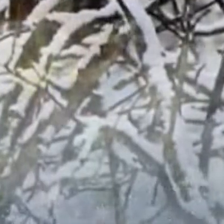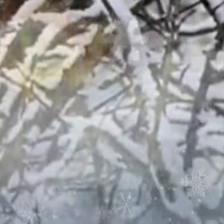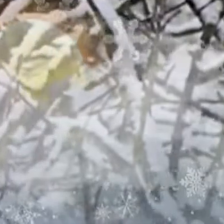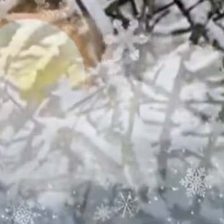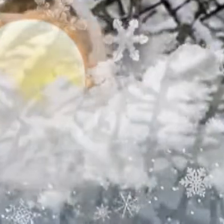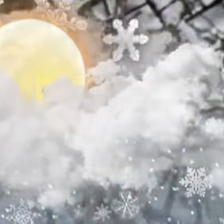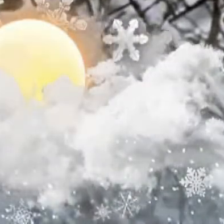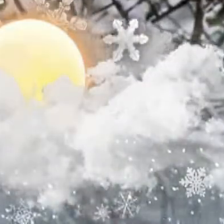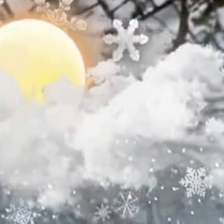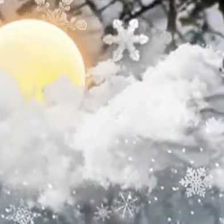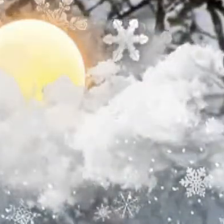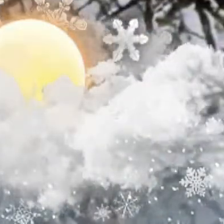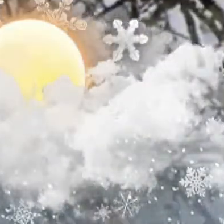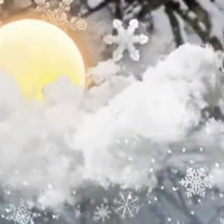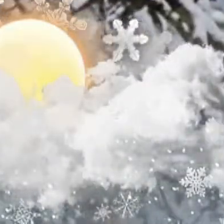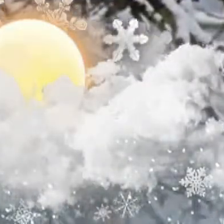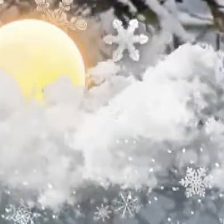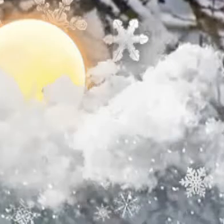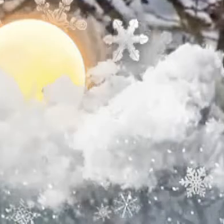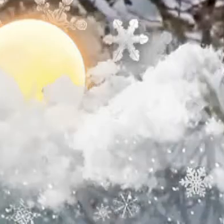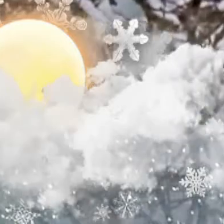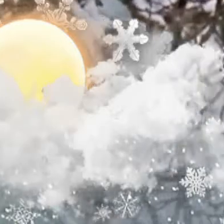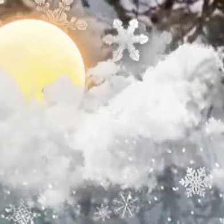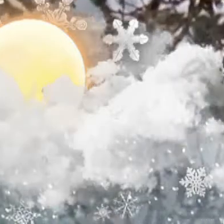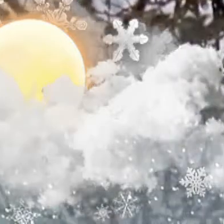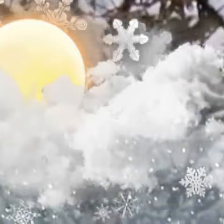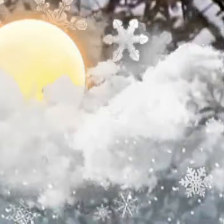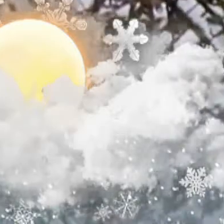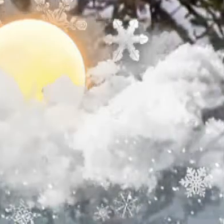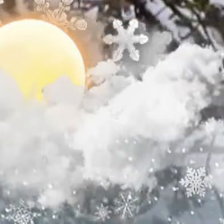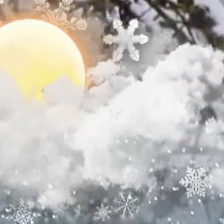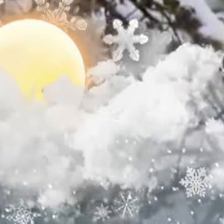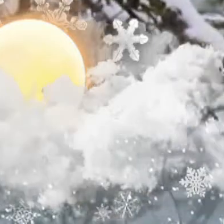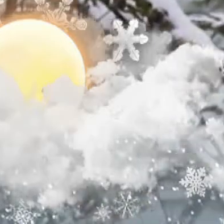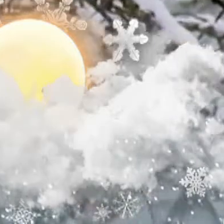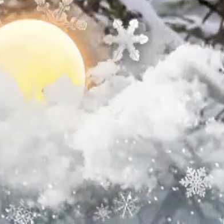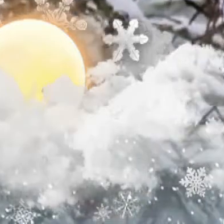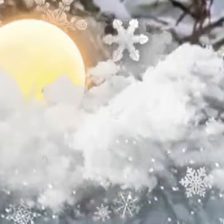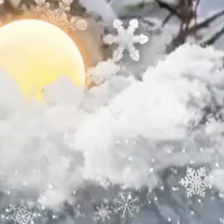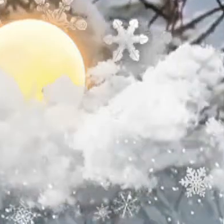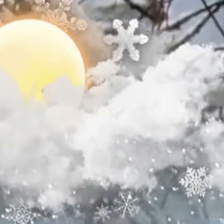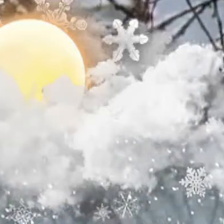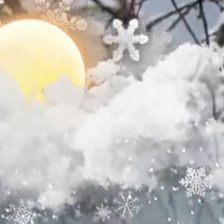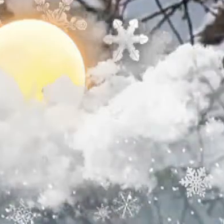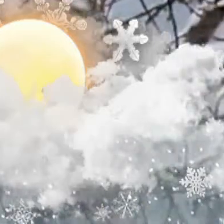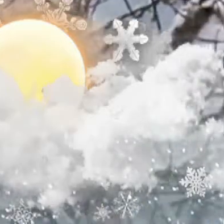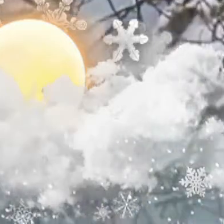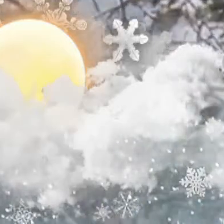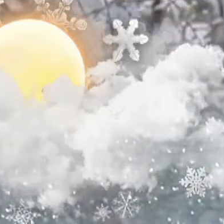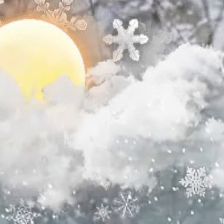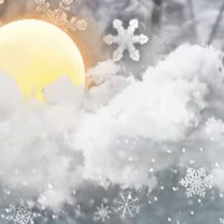У районних центрах 12 лютого надвор'я буде наступним. У Великой Берестовице,